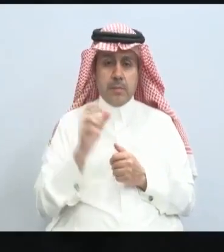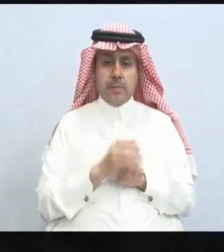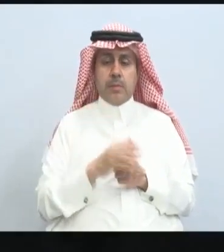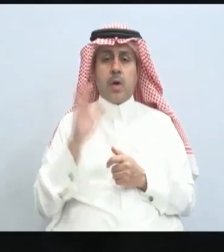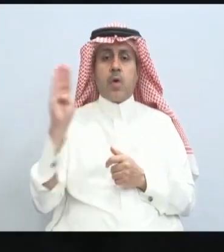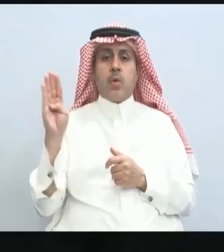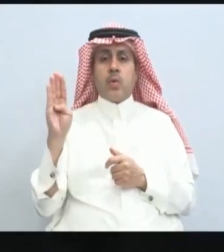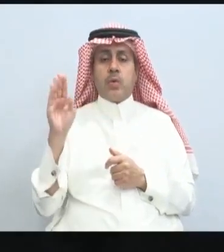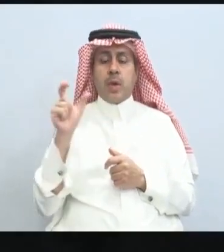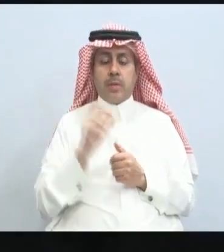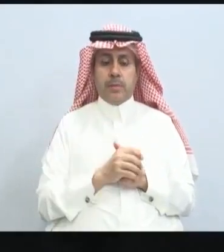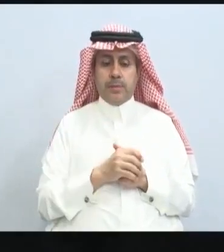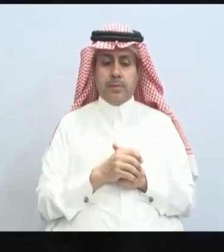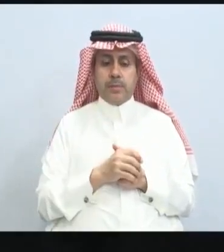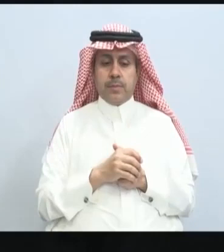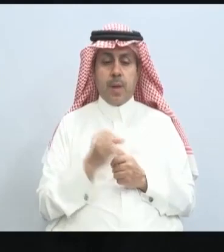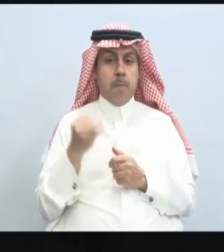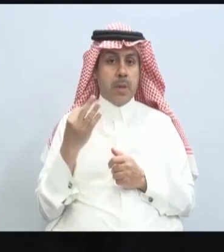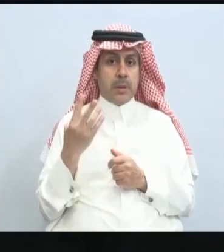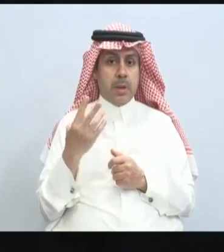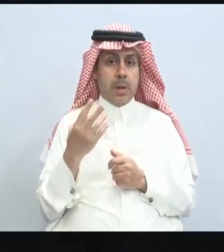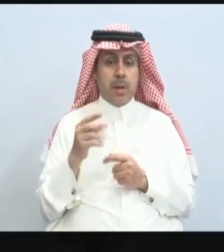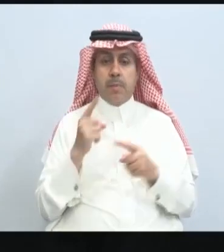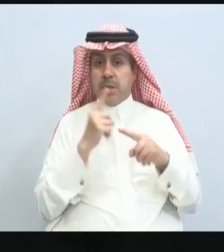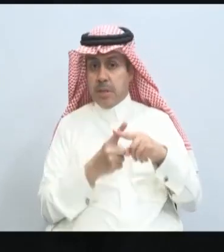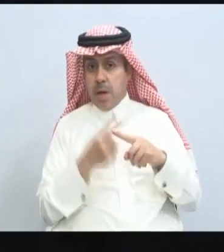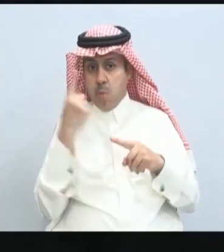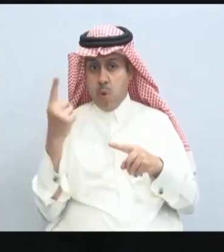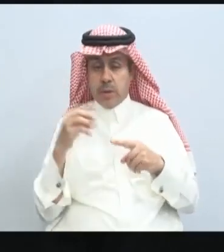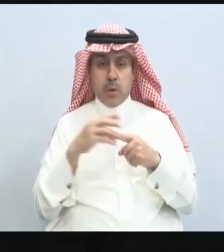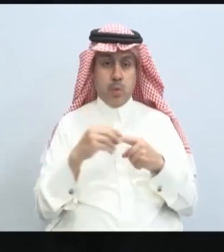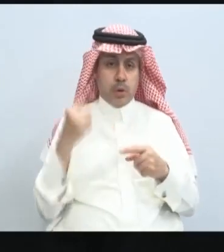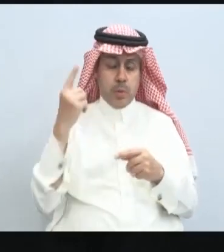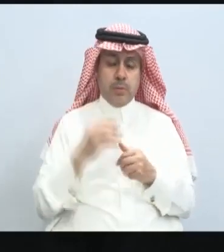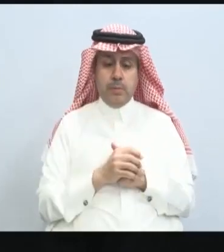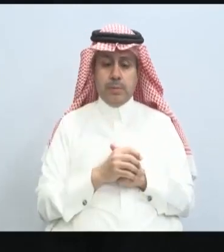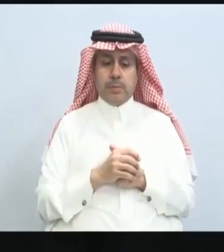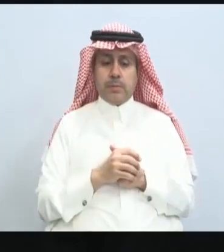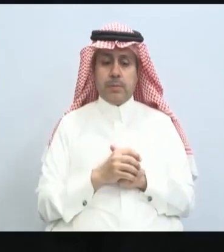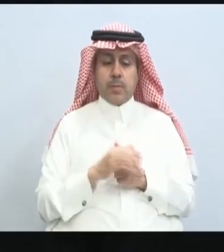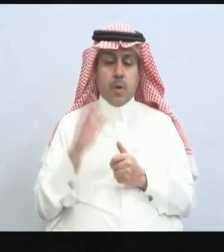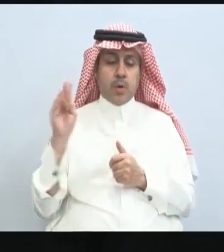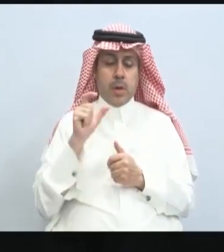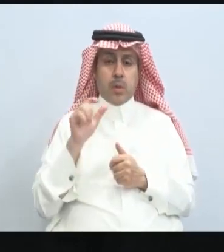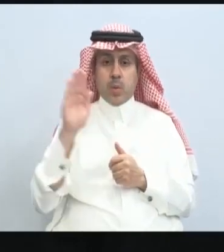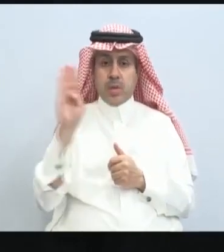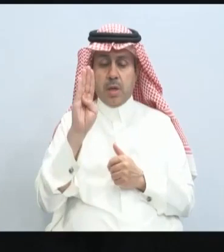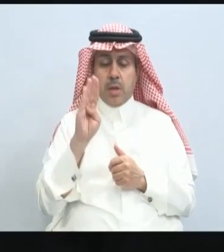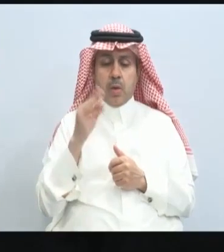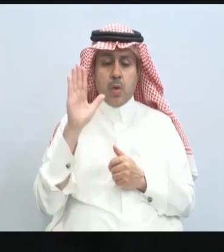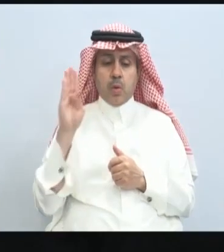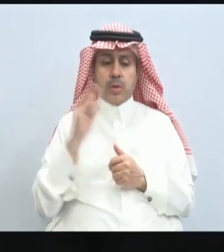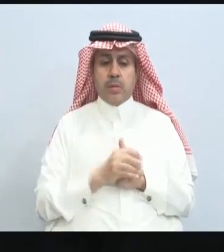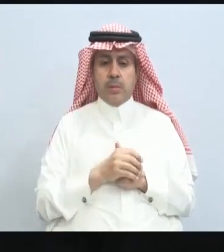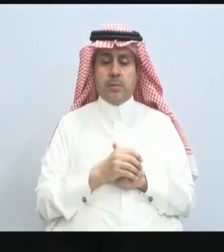والكوساين هي اللي يكون مقدارها بين السالب واحد والموجب واحد لكن التان والكوت ان والسيك والكويك